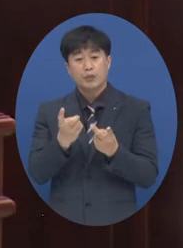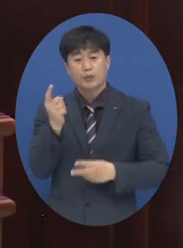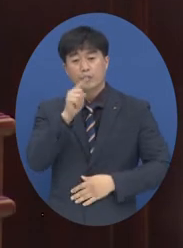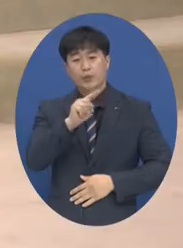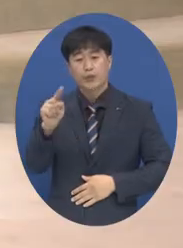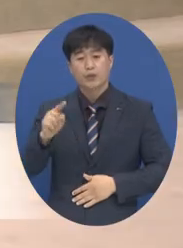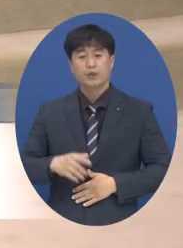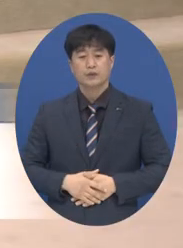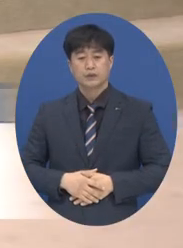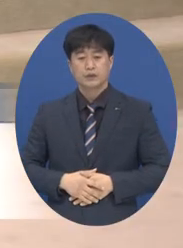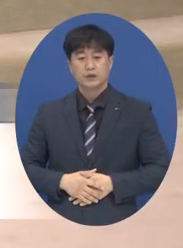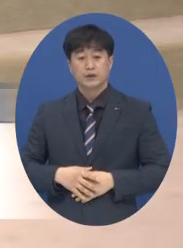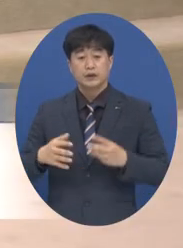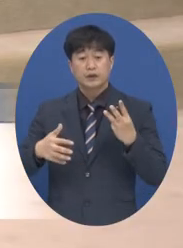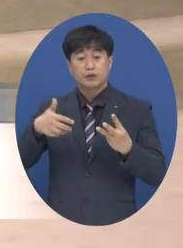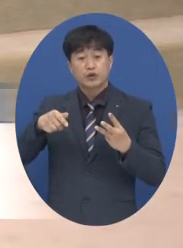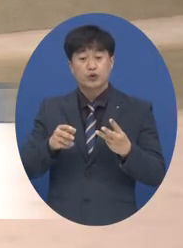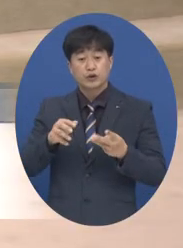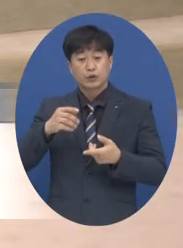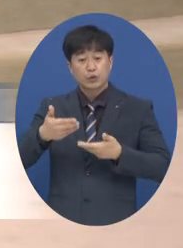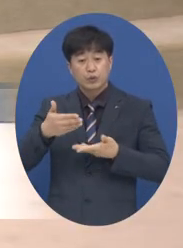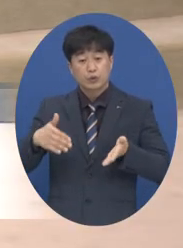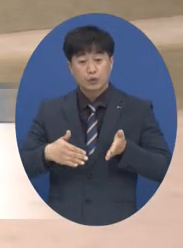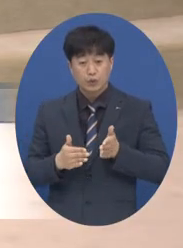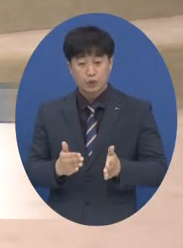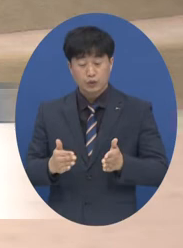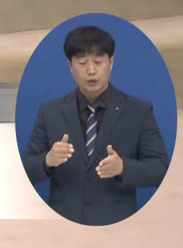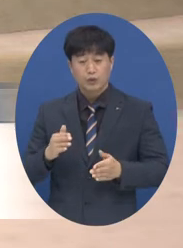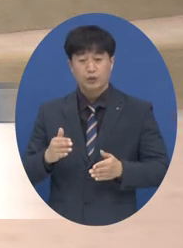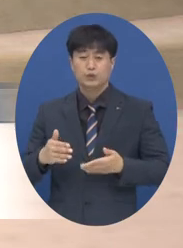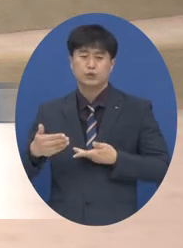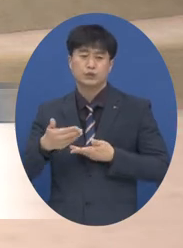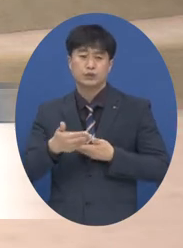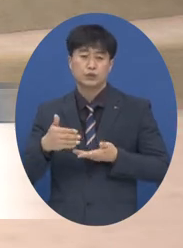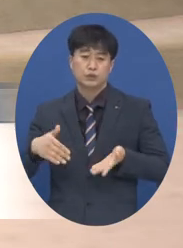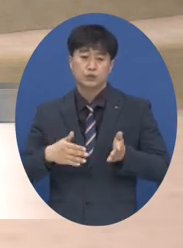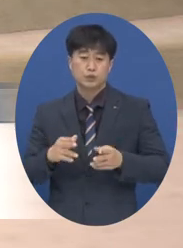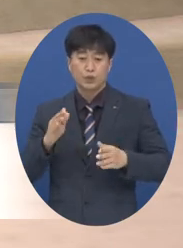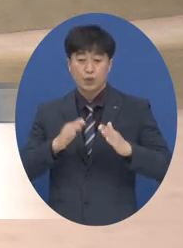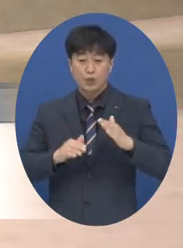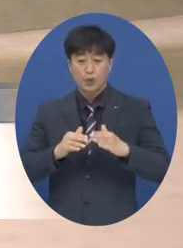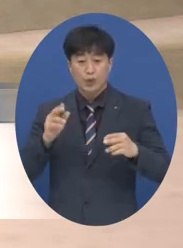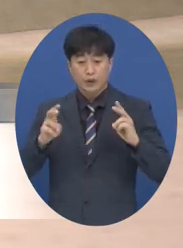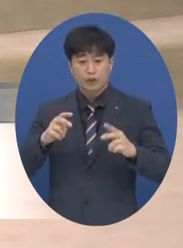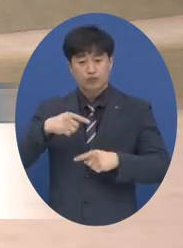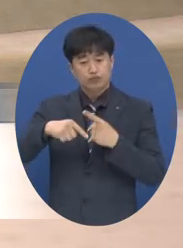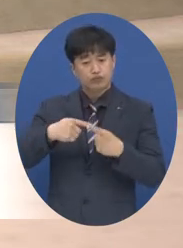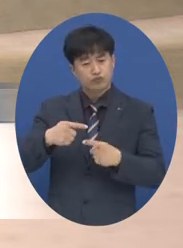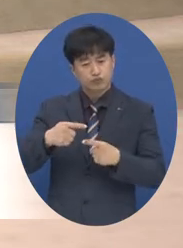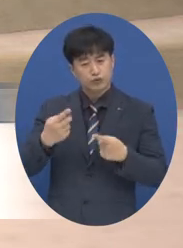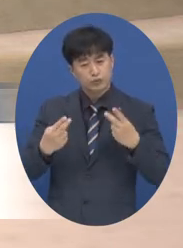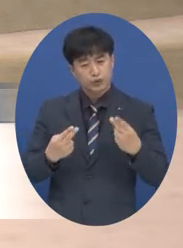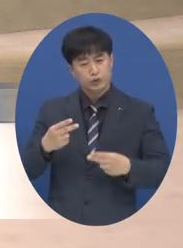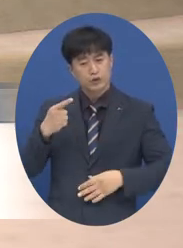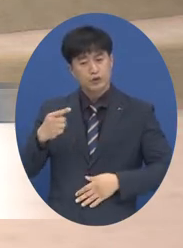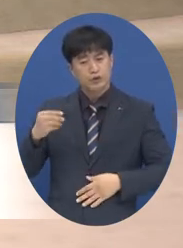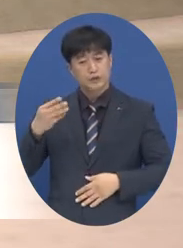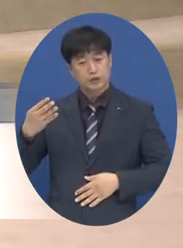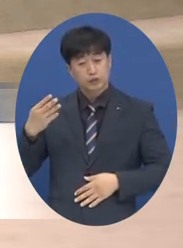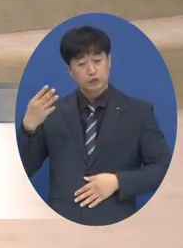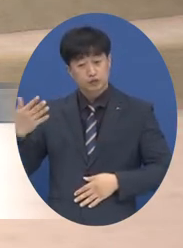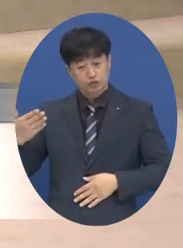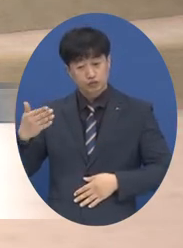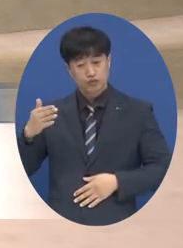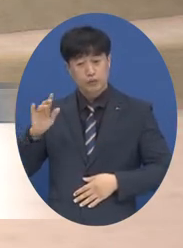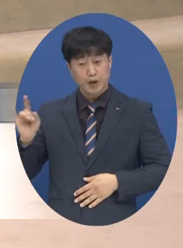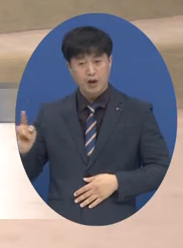있으신지요 대사부 경험 같은 경우에는 도로공사 고도로 대비 1가 조한필 점 3 9배 정도 얘기좀 통도 높습니다 그래서 요